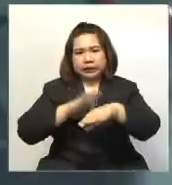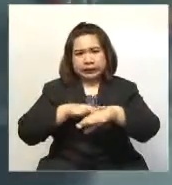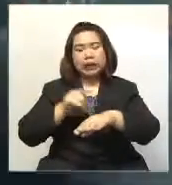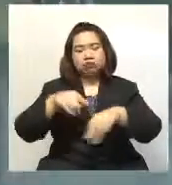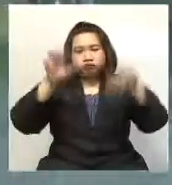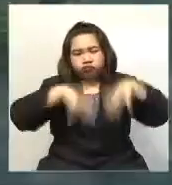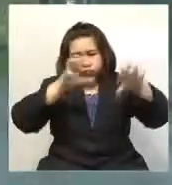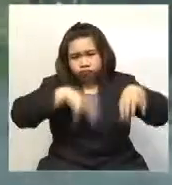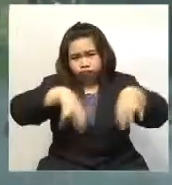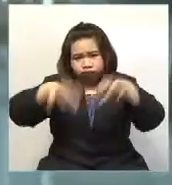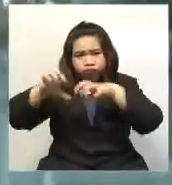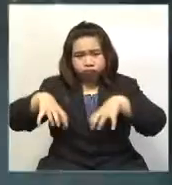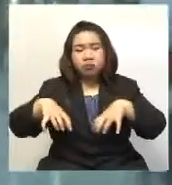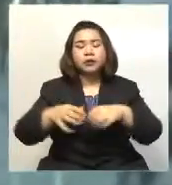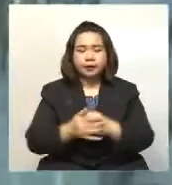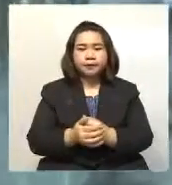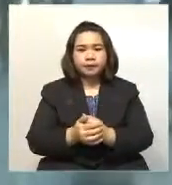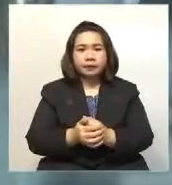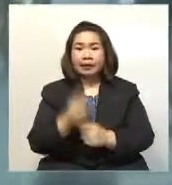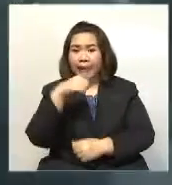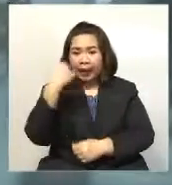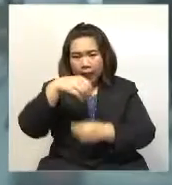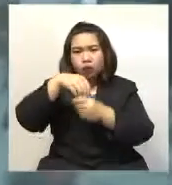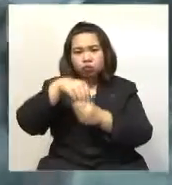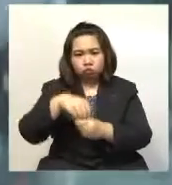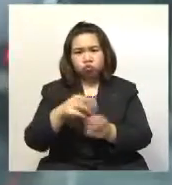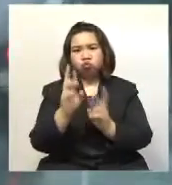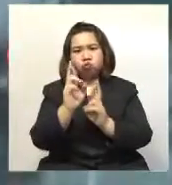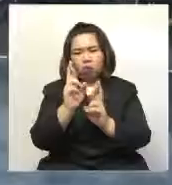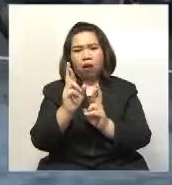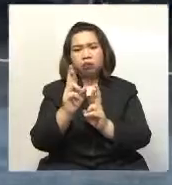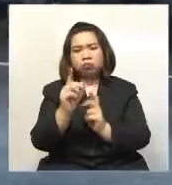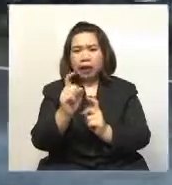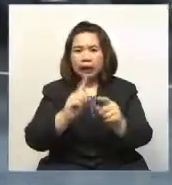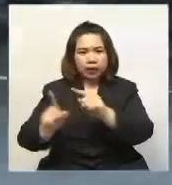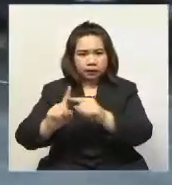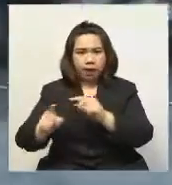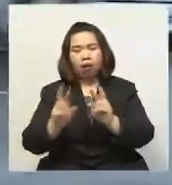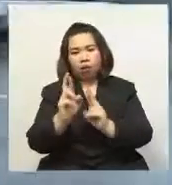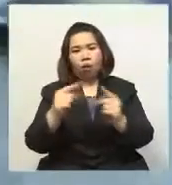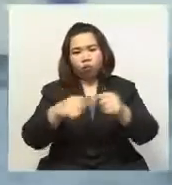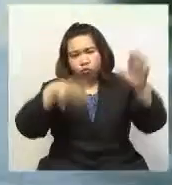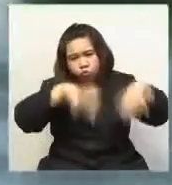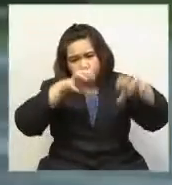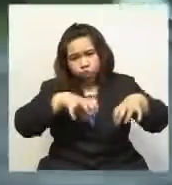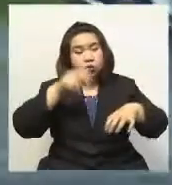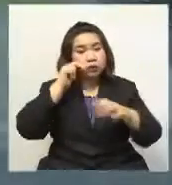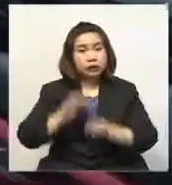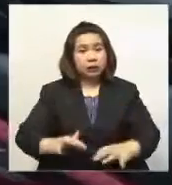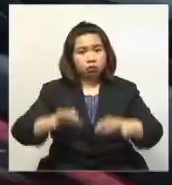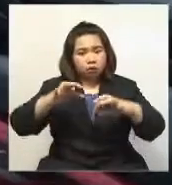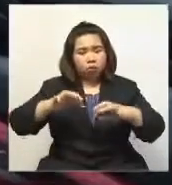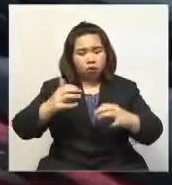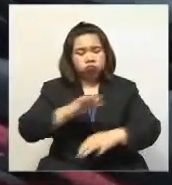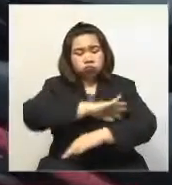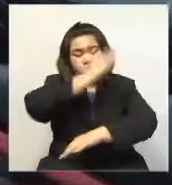ประชาชนทอยู่ใพื้นที่เสียงไฟ ก็ขอให้ระวงอัตรายจากฝนตกหนัก น้ำทวมชับ